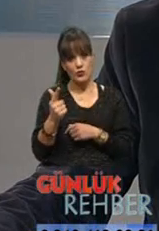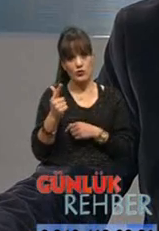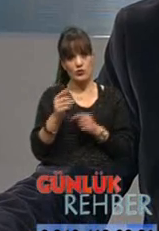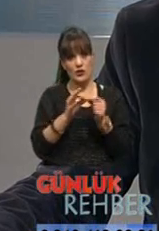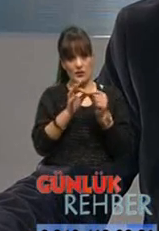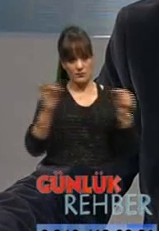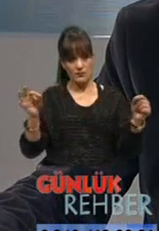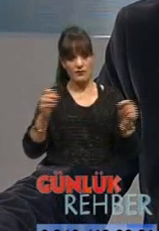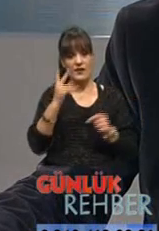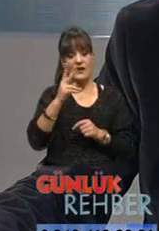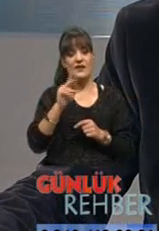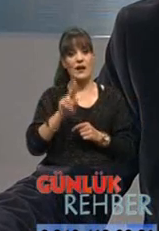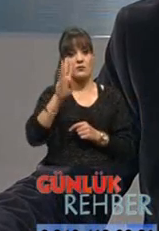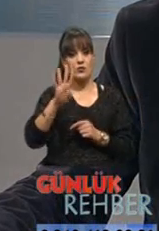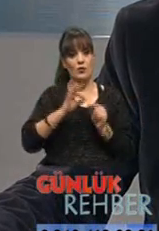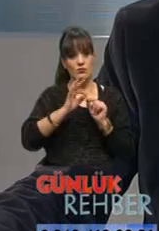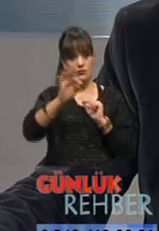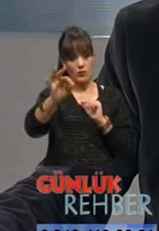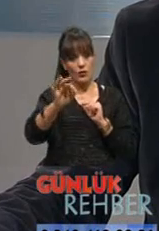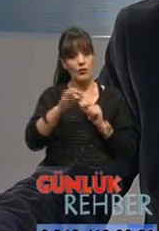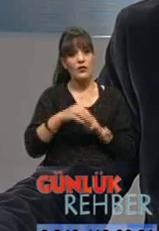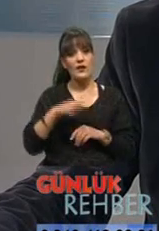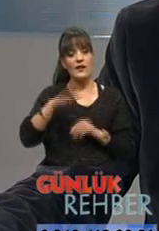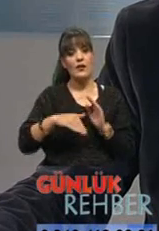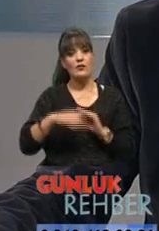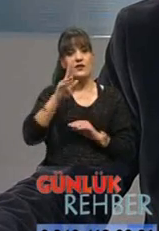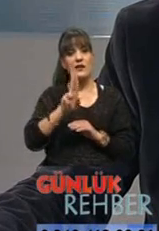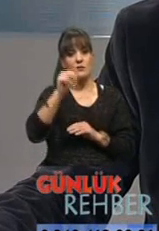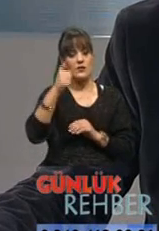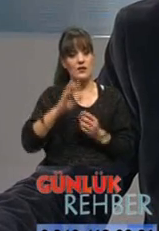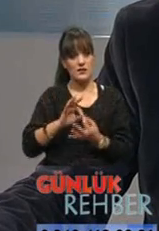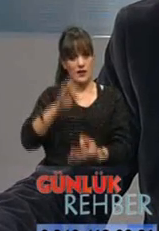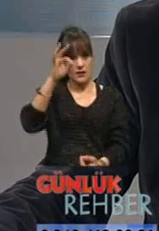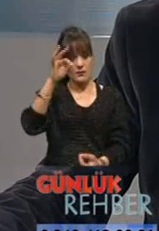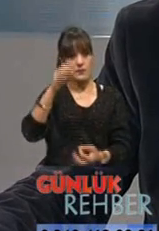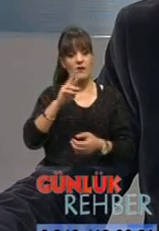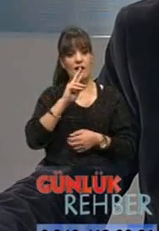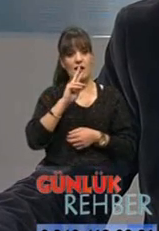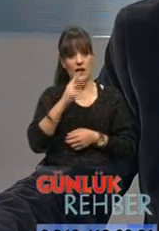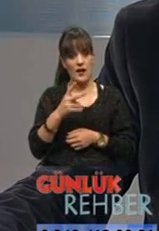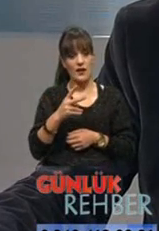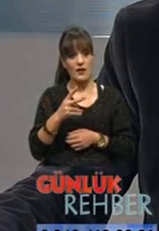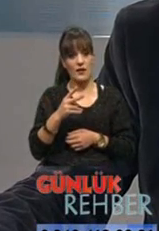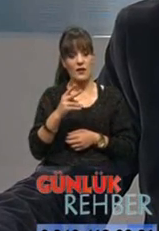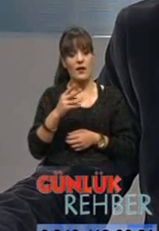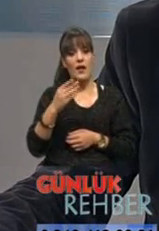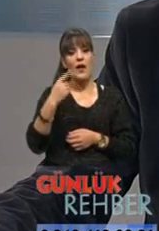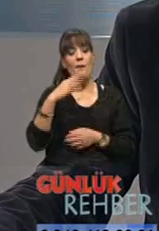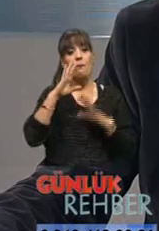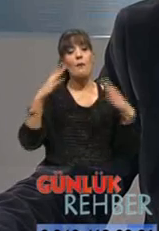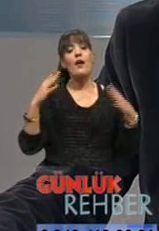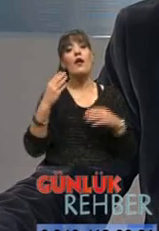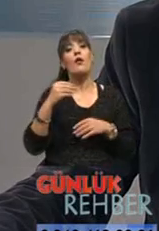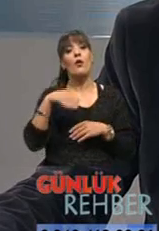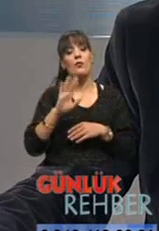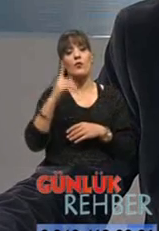1.52,5 eninde, 2.74 santim boyunda, yerden yüksekliği 76 santim. Hı hı. Rengi mat olmak kaydıyla,